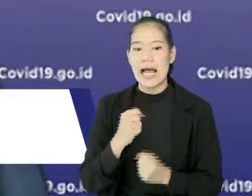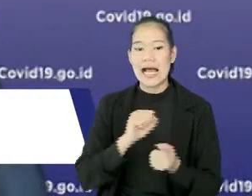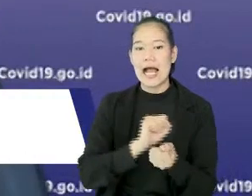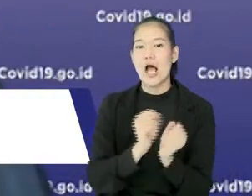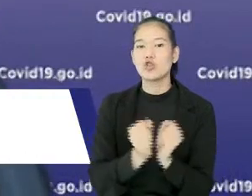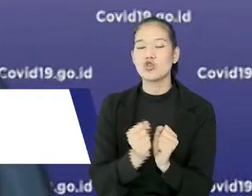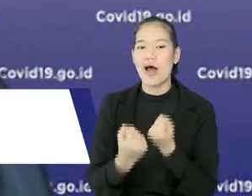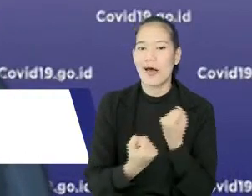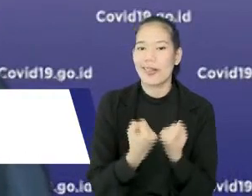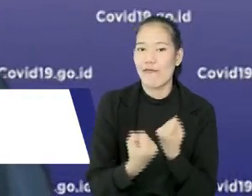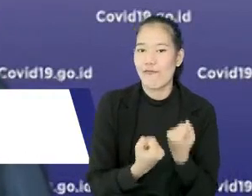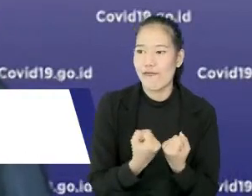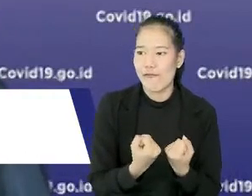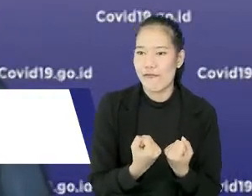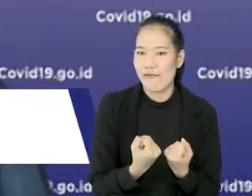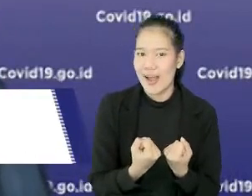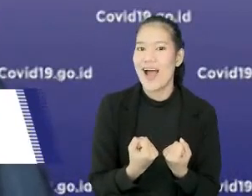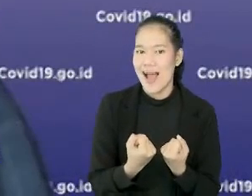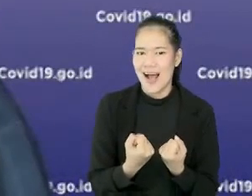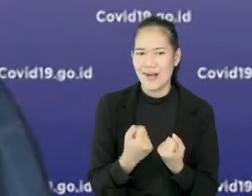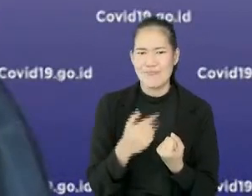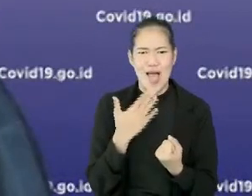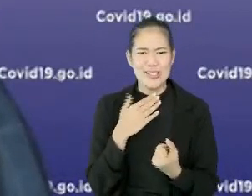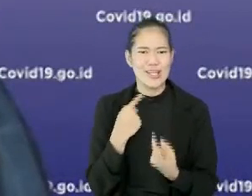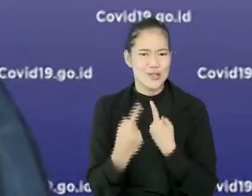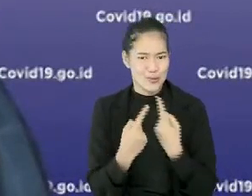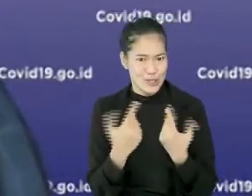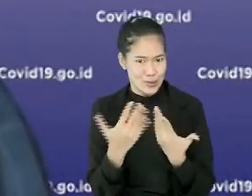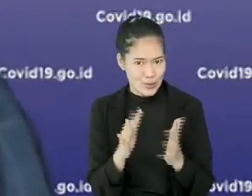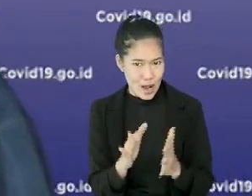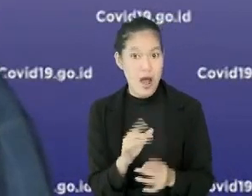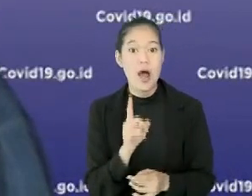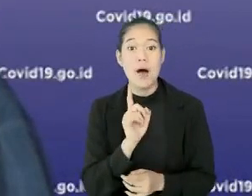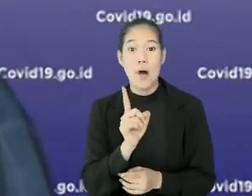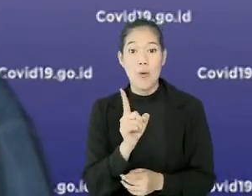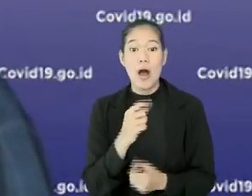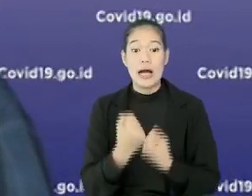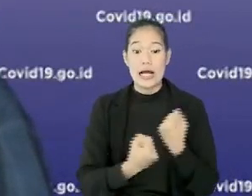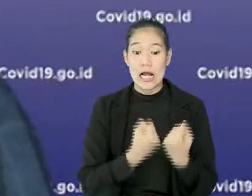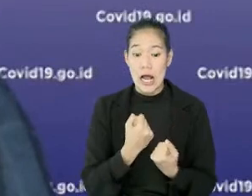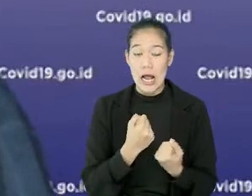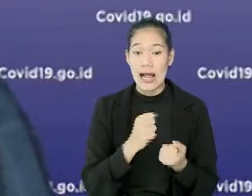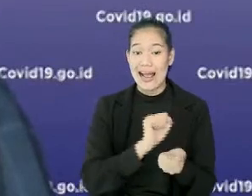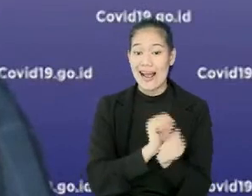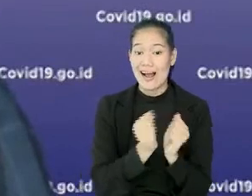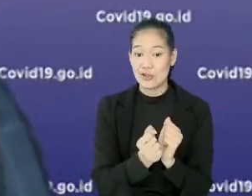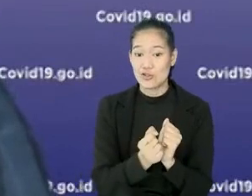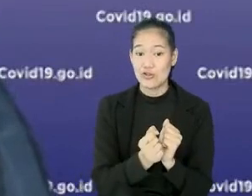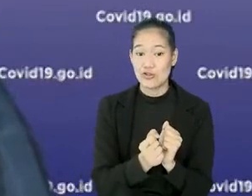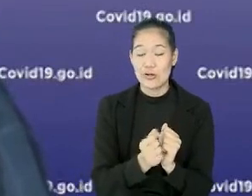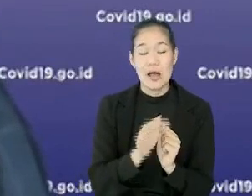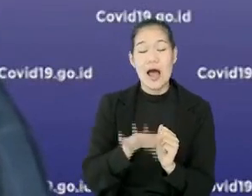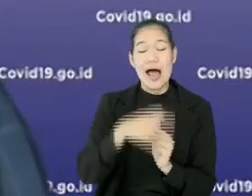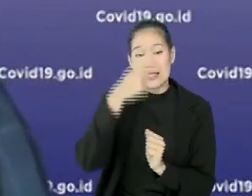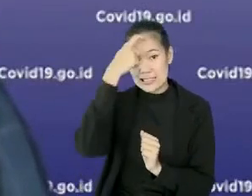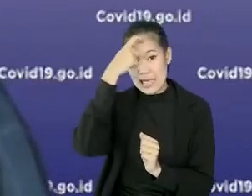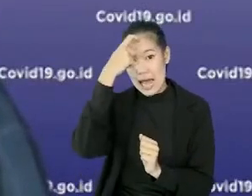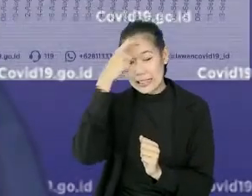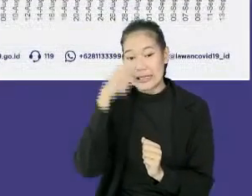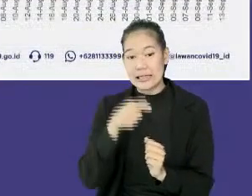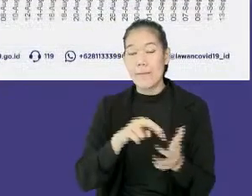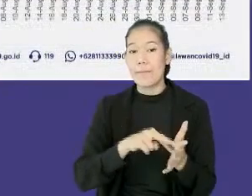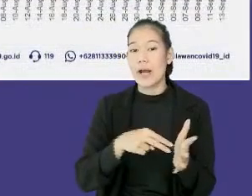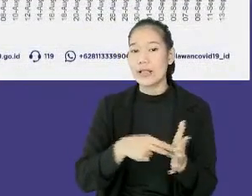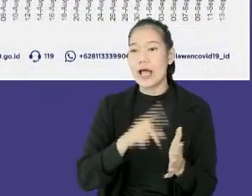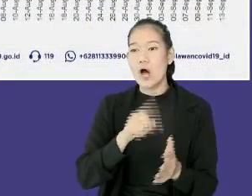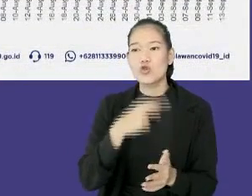jumlah kasus aktif kita udah biasa diskusi ya dokter lah bahwa intinya adalah ketika kita berbicara mengenai penyakit akan jauh lebih